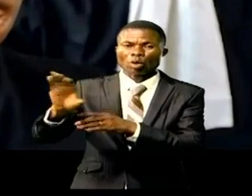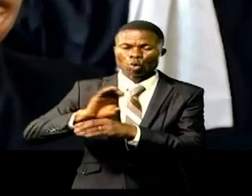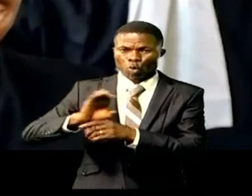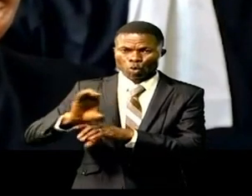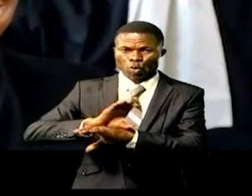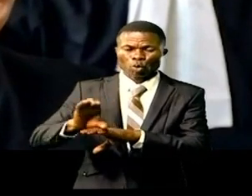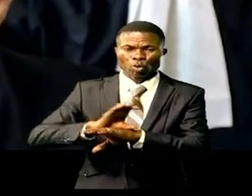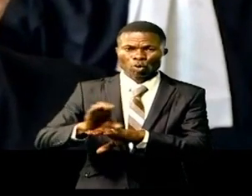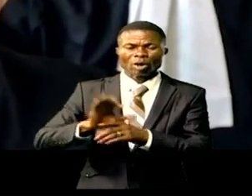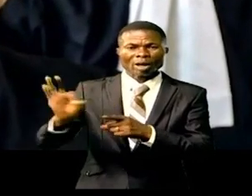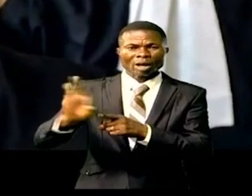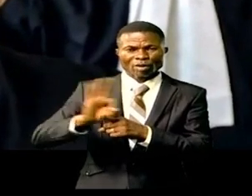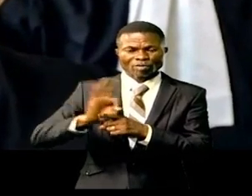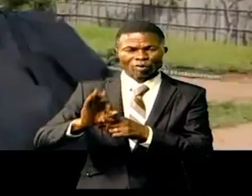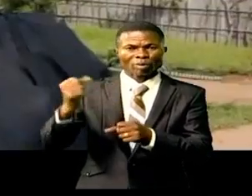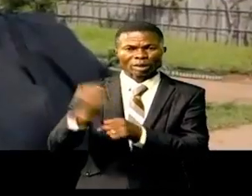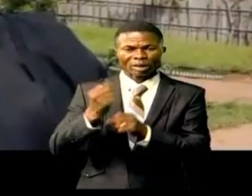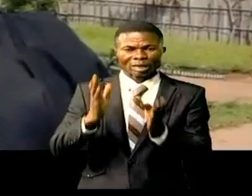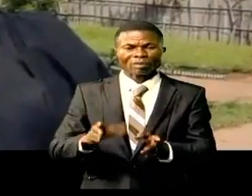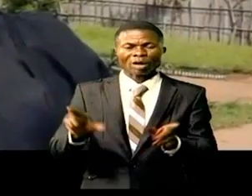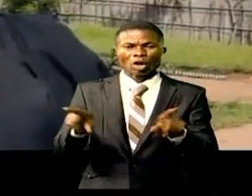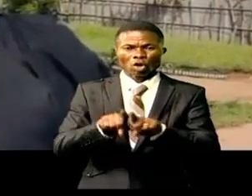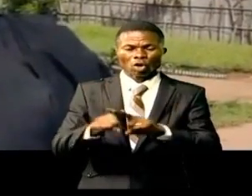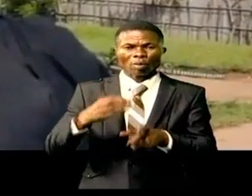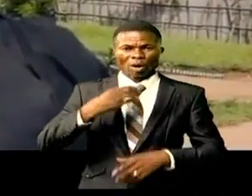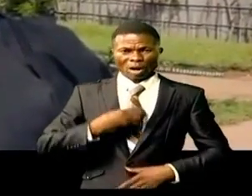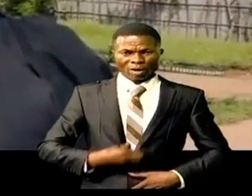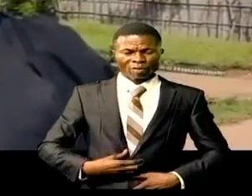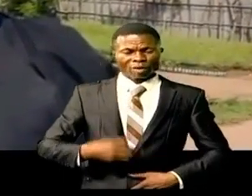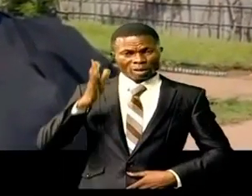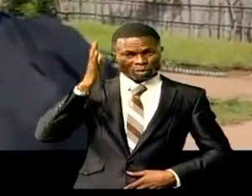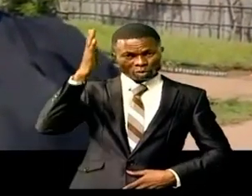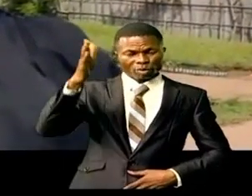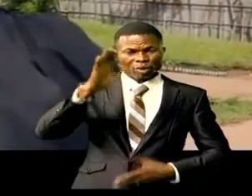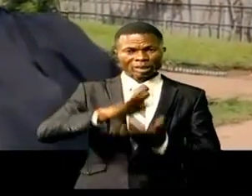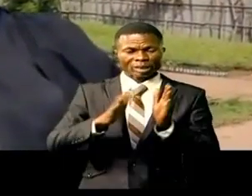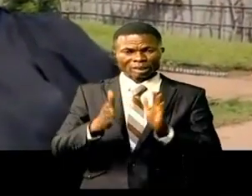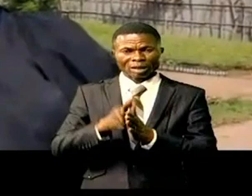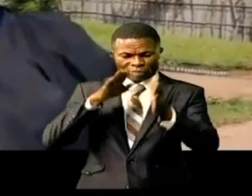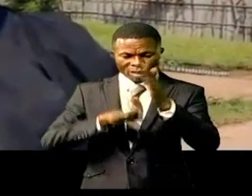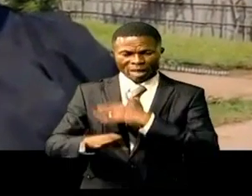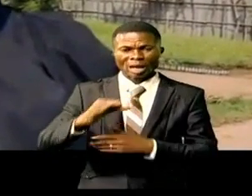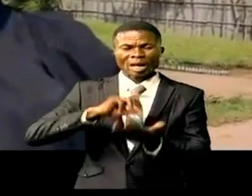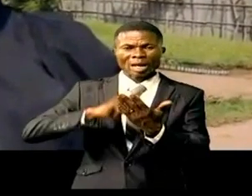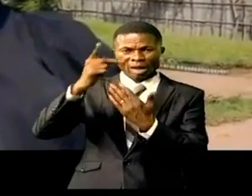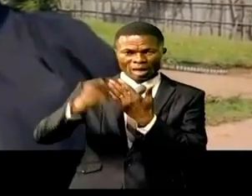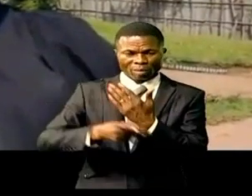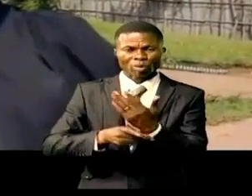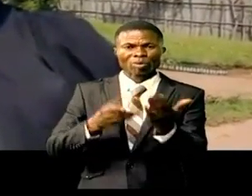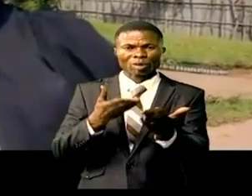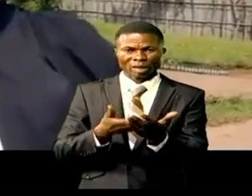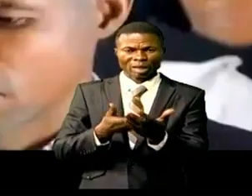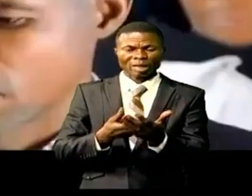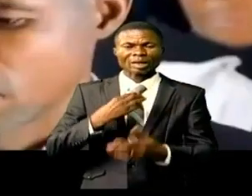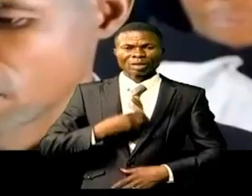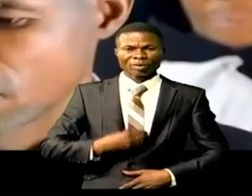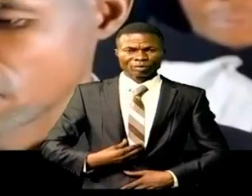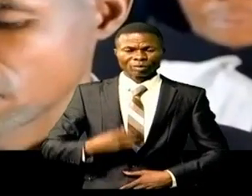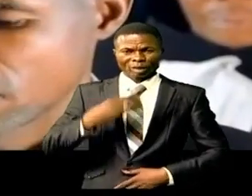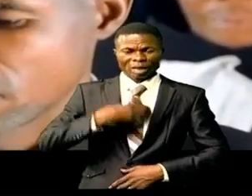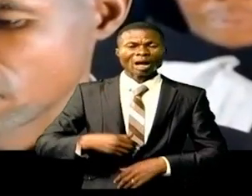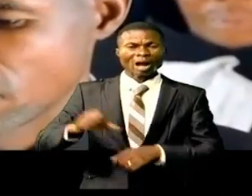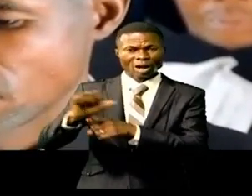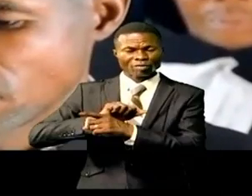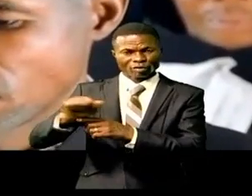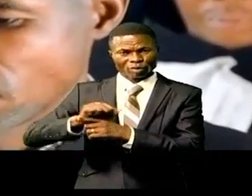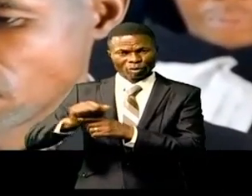la formation professionnelle d'avocat afin qu'ils puissent être inscrits au tableau de l'ordre des avocats. Donc, ce sont les avocats stagiaires